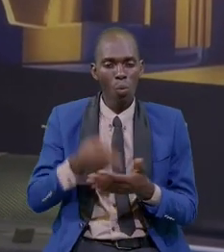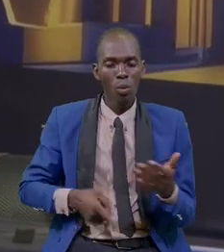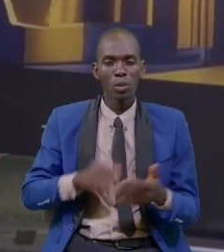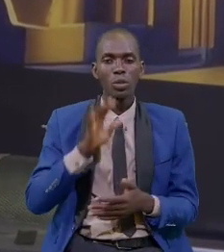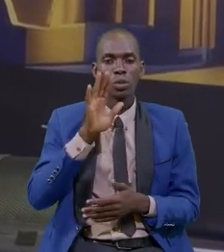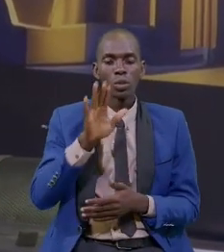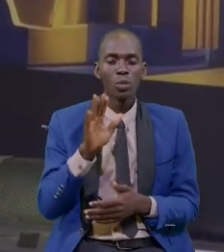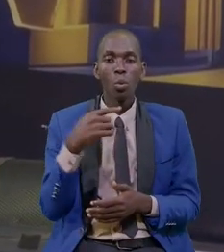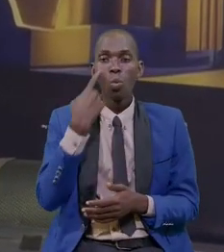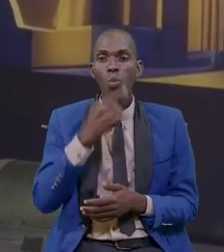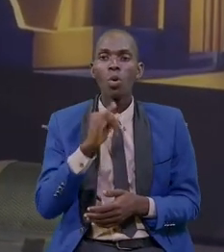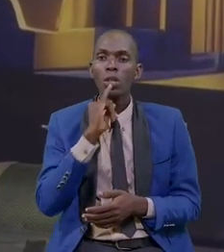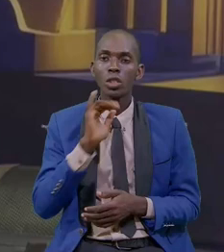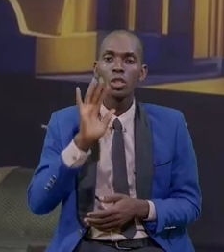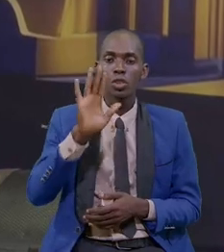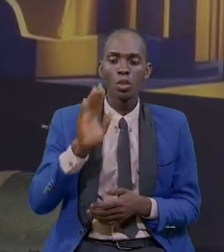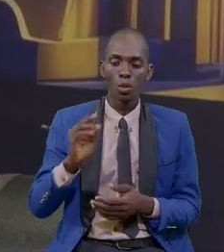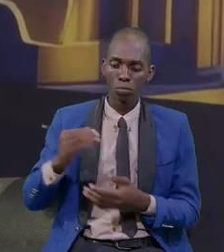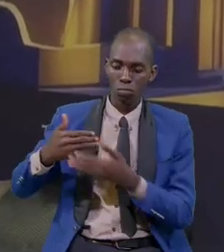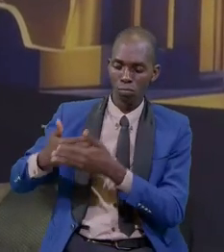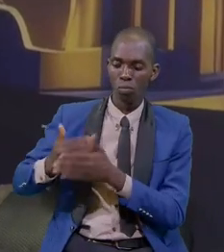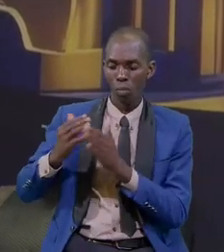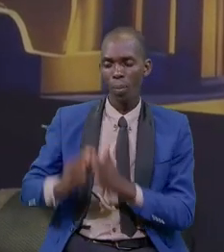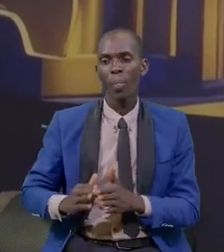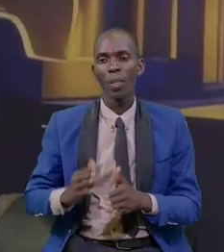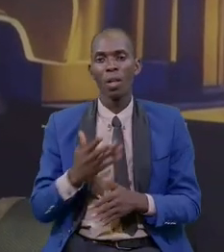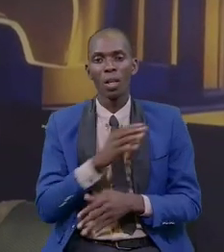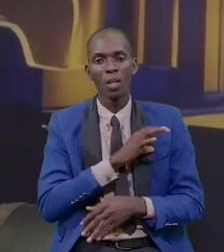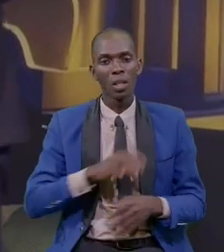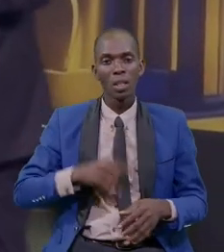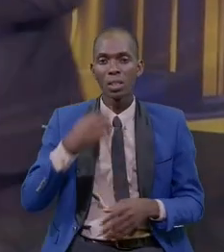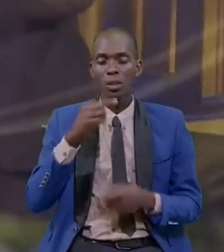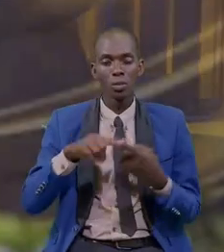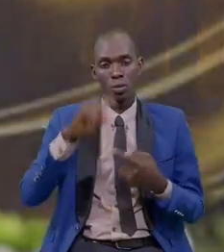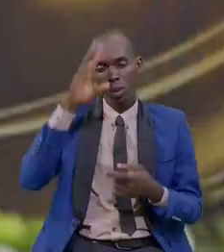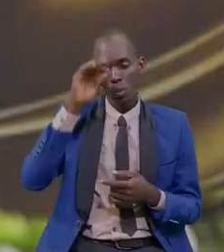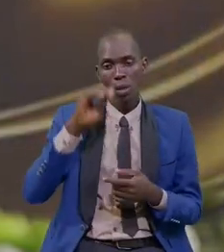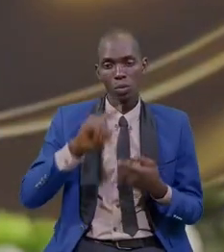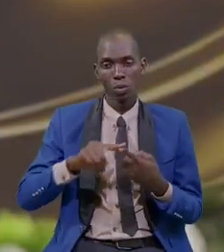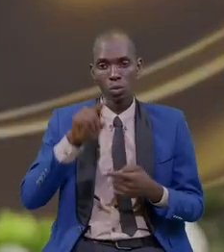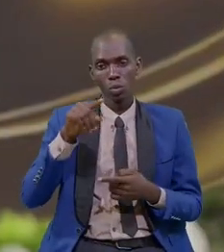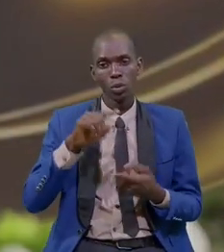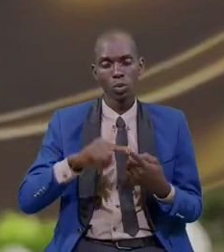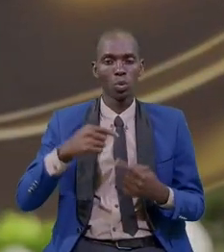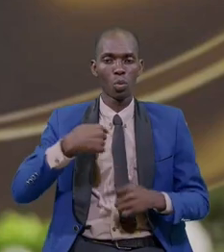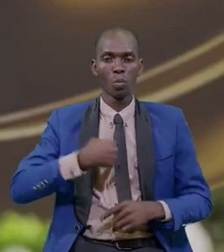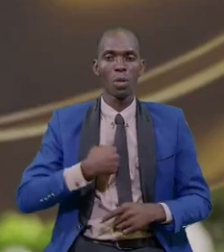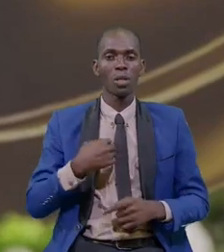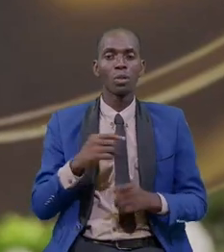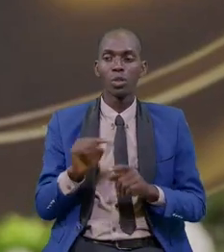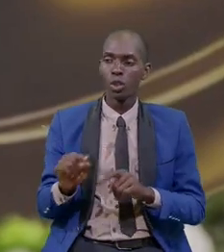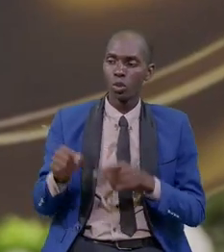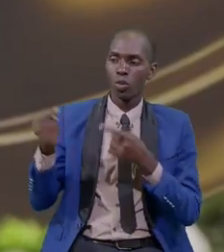avait besoin de le savoir, et vous aussi vous devez le savoir. Alors il est en train de vous le dire, comme il lui avait dit. Il dit, toi aussi